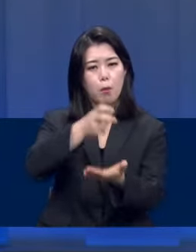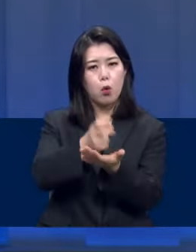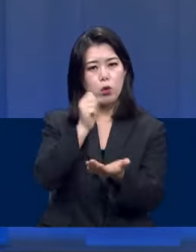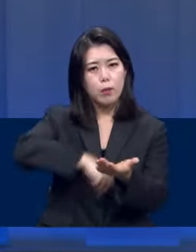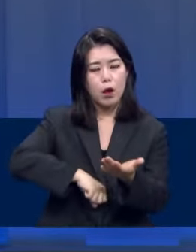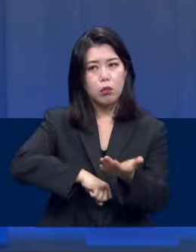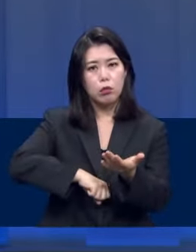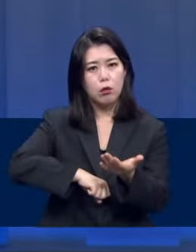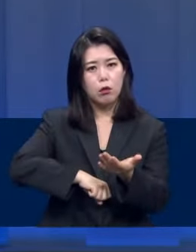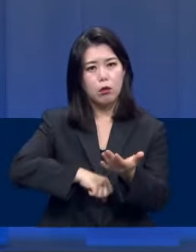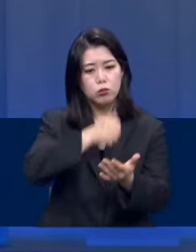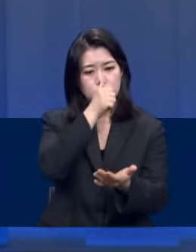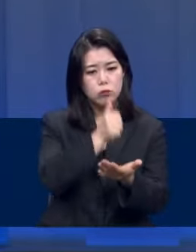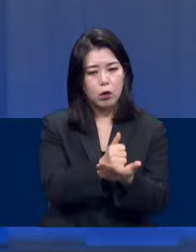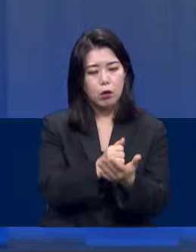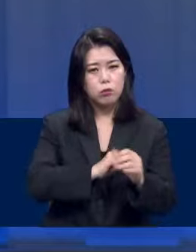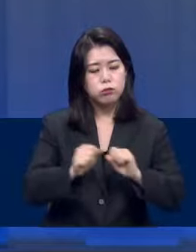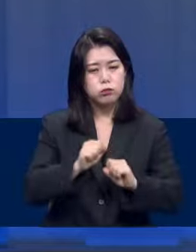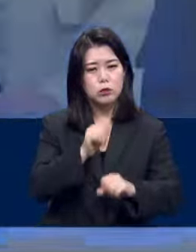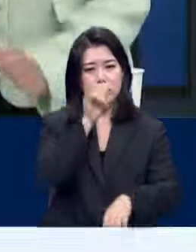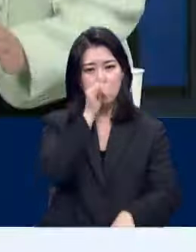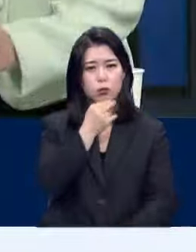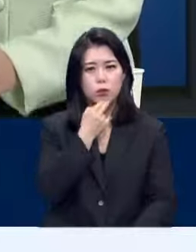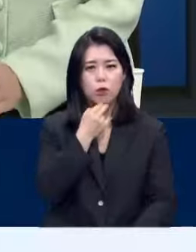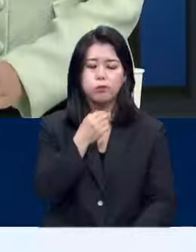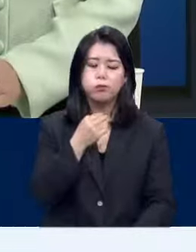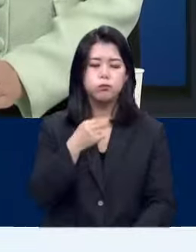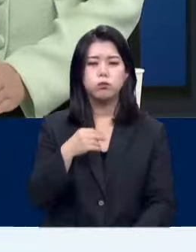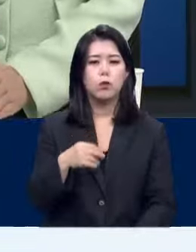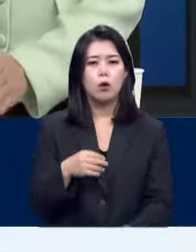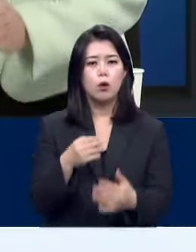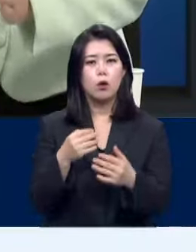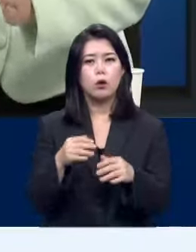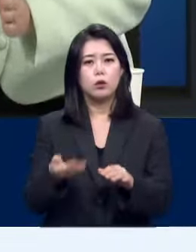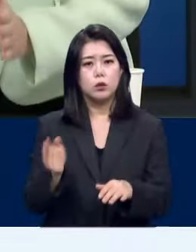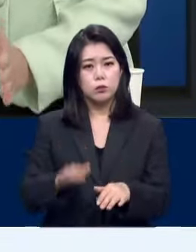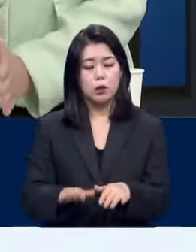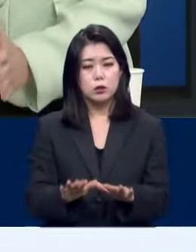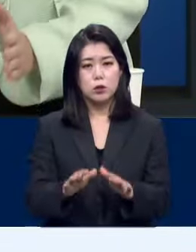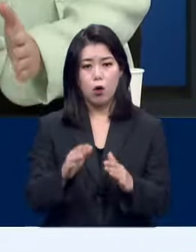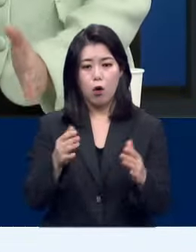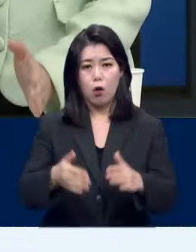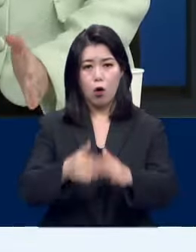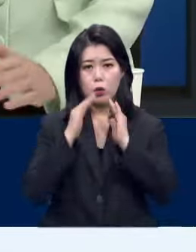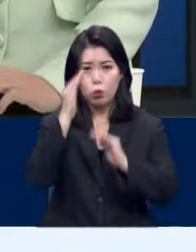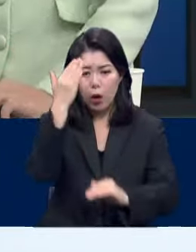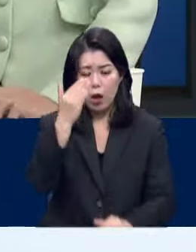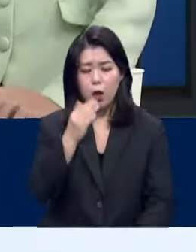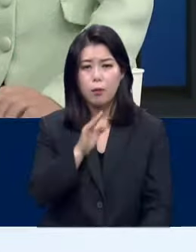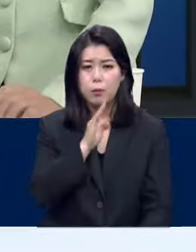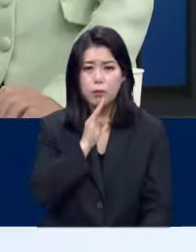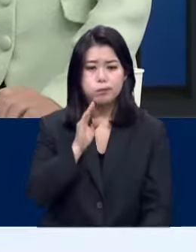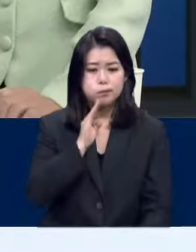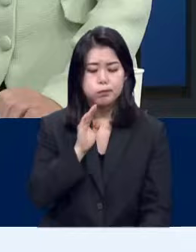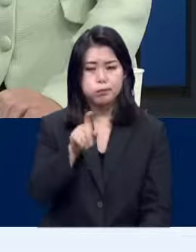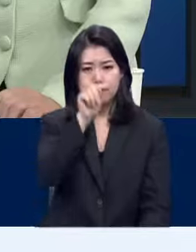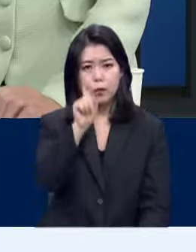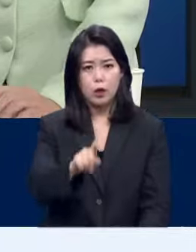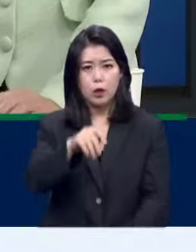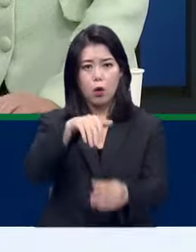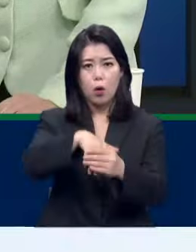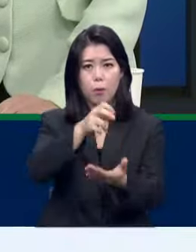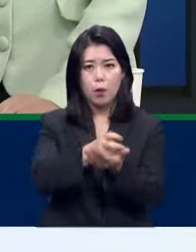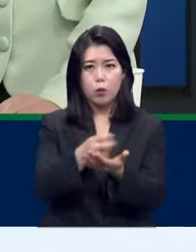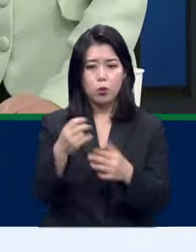5월 9일에 했다라고 하더라도 성립된다는 견해도 분명히 있을 수 있거든요 근데 그게 성립하지 않는다고 하더라도 공직선거법 말고